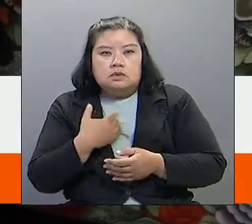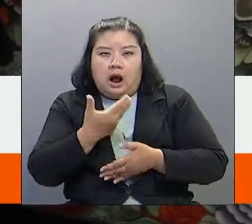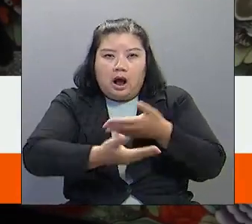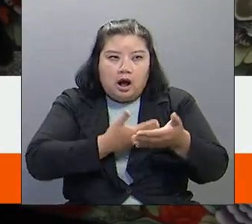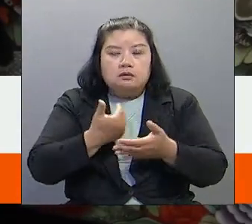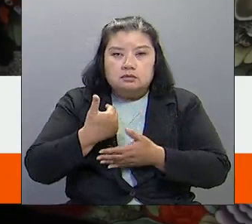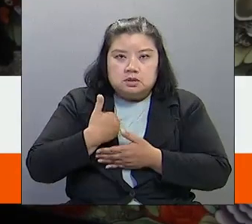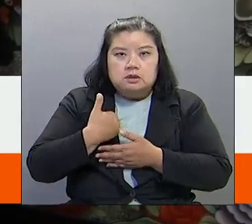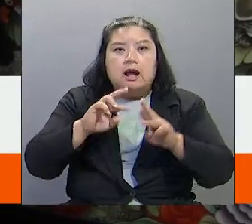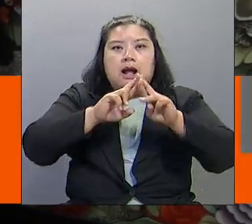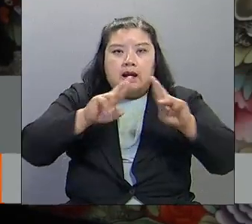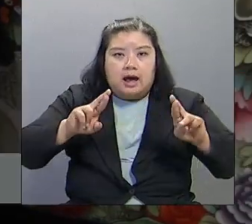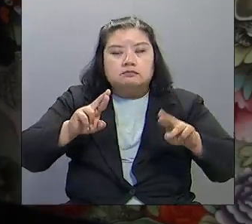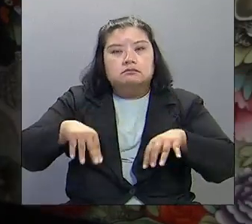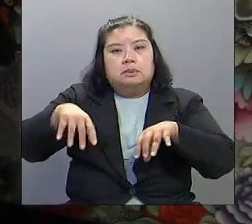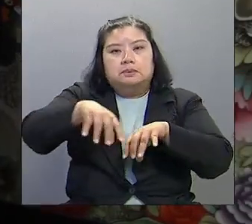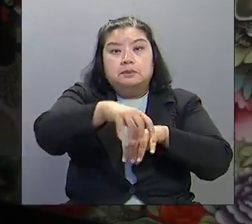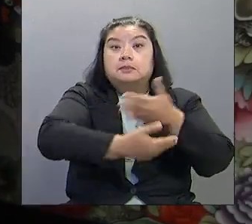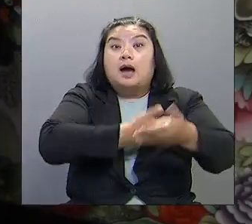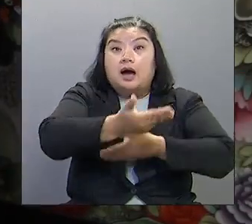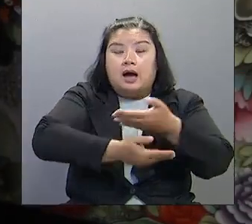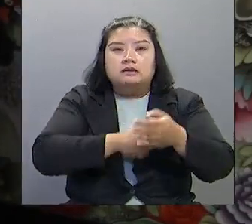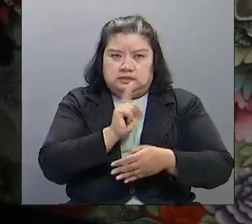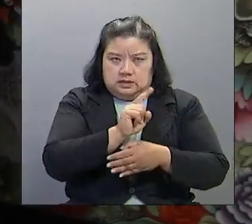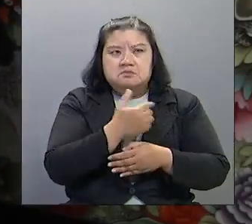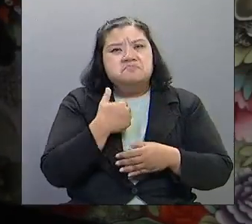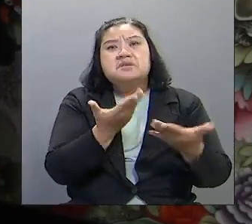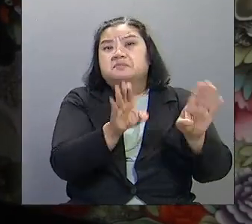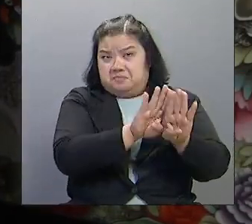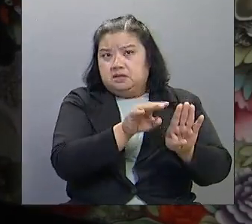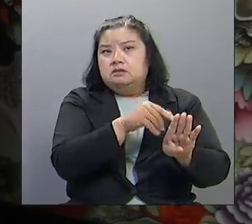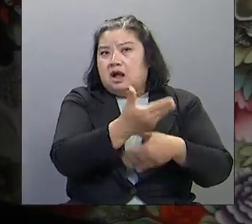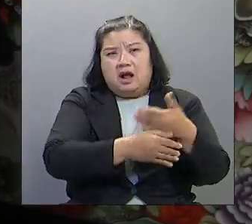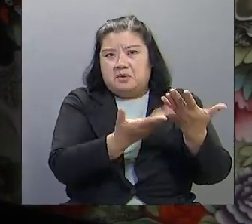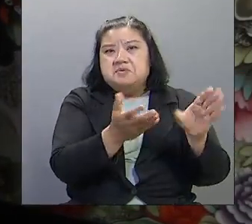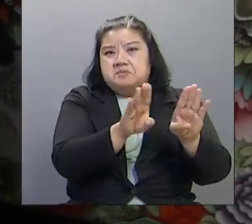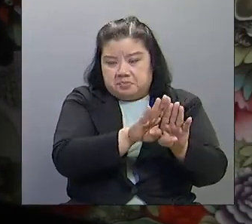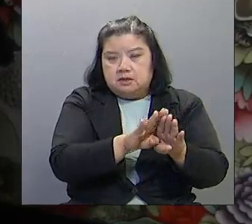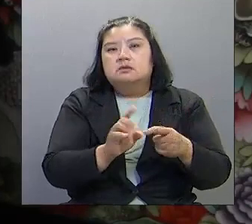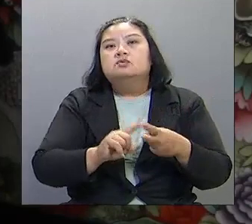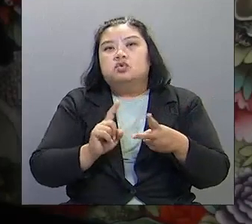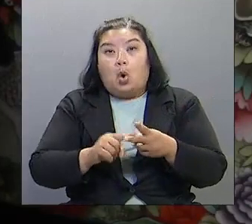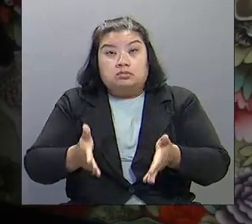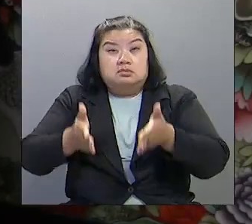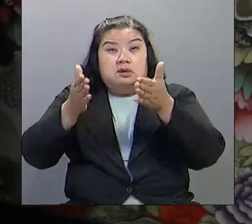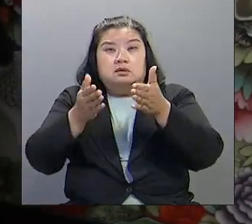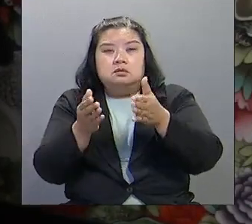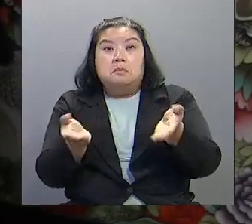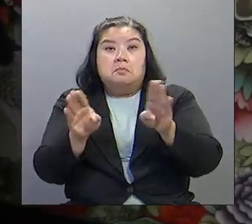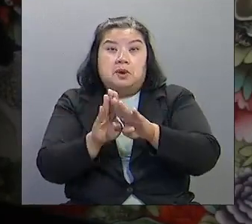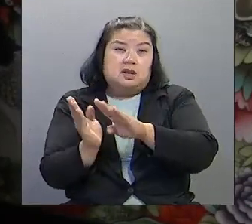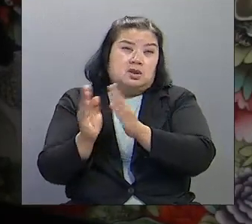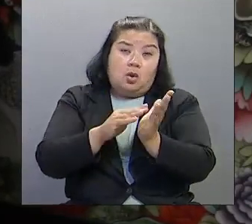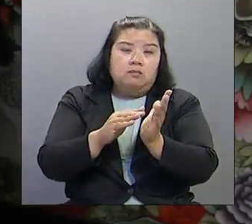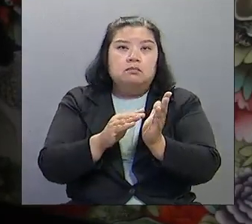านค้าต่างๆที่มันปิดไปเยอะตึกเก่าๆที่มันปิดไปเยอะช่วงโควิด